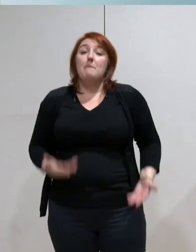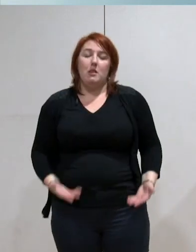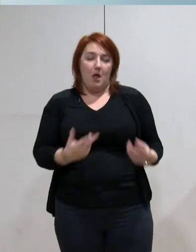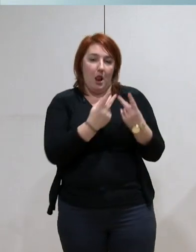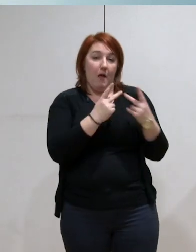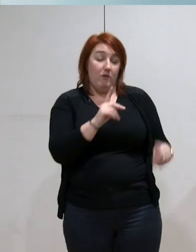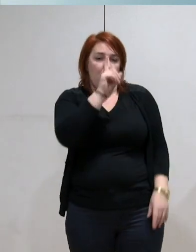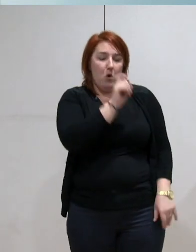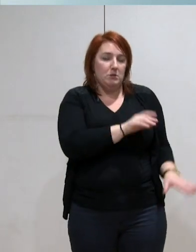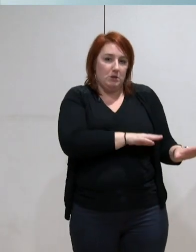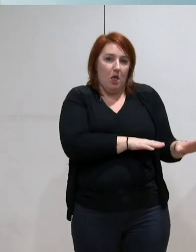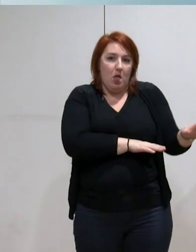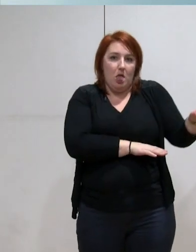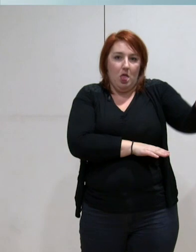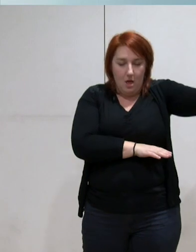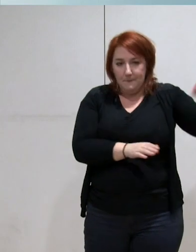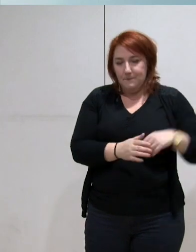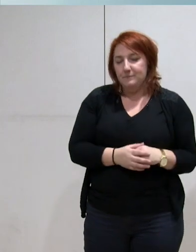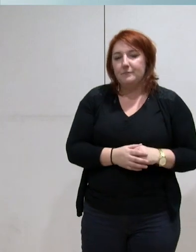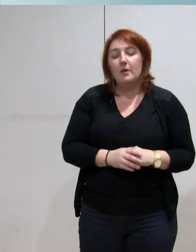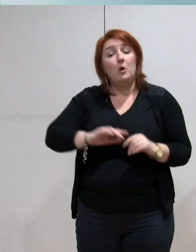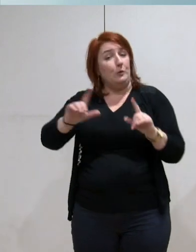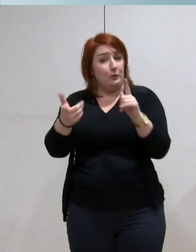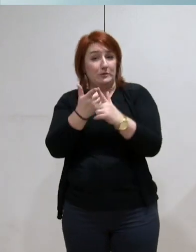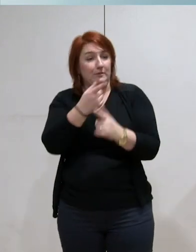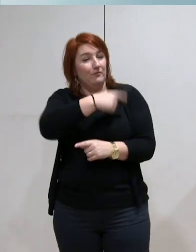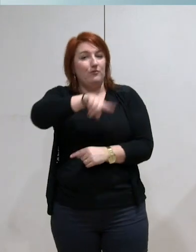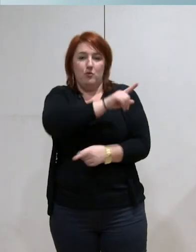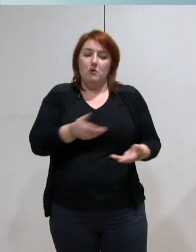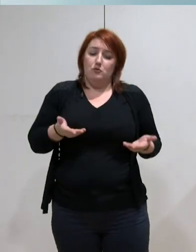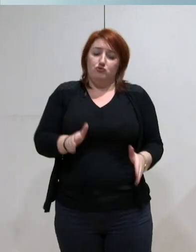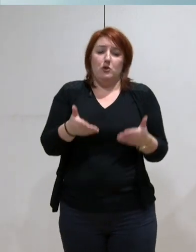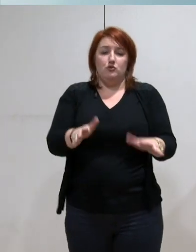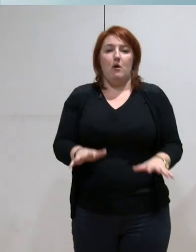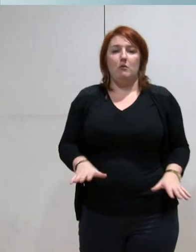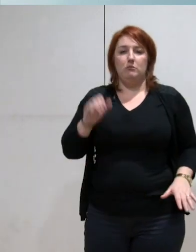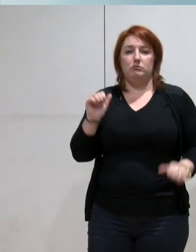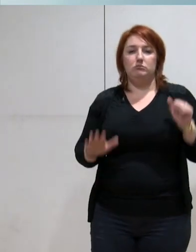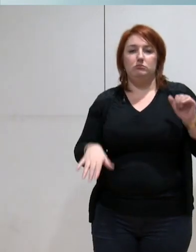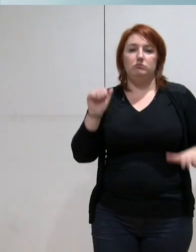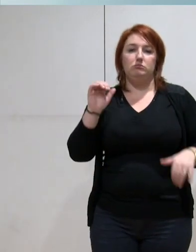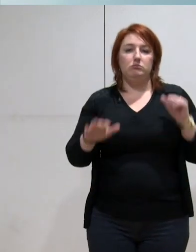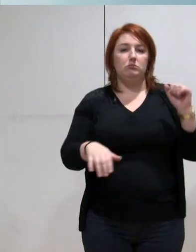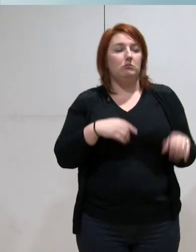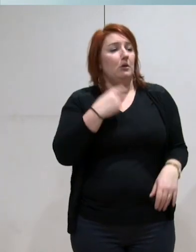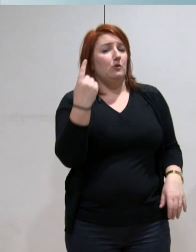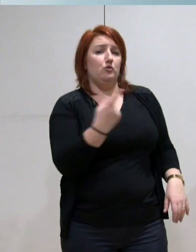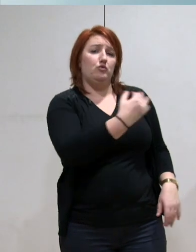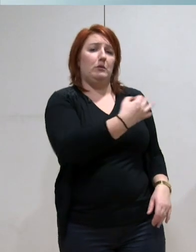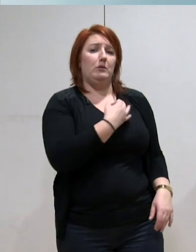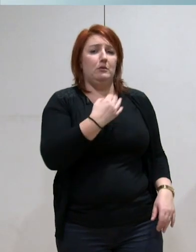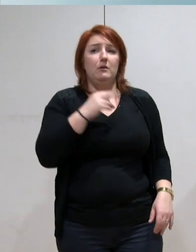arbitrer et faire des choix laissant entendre en permanence justement que vous n'auriez pas le choix de ces arbitrages de vos